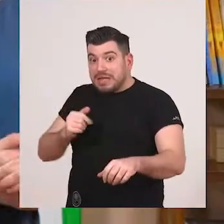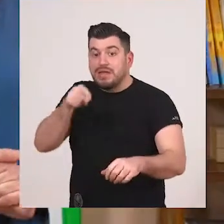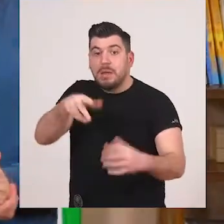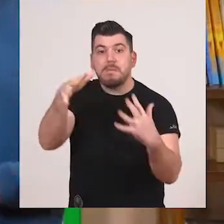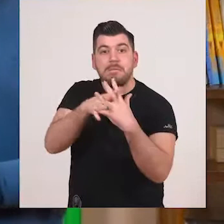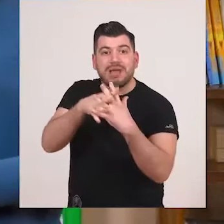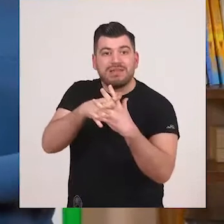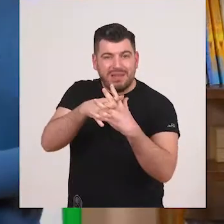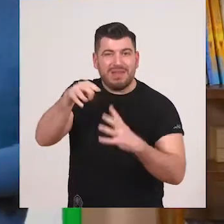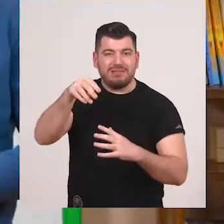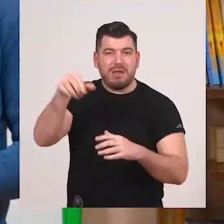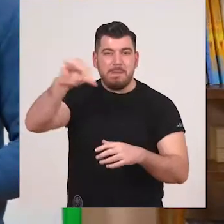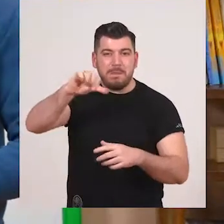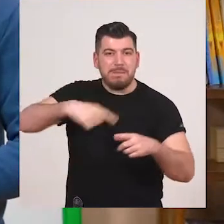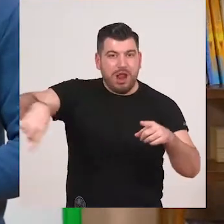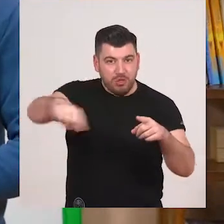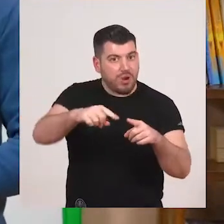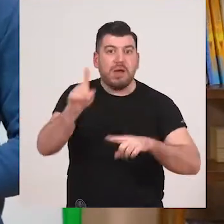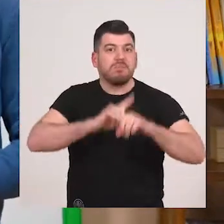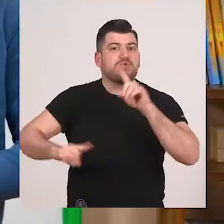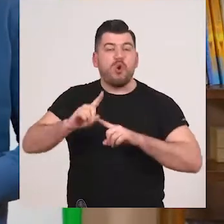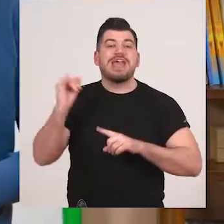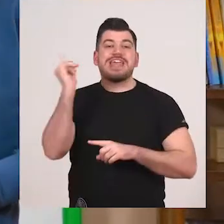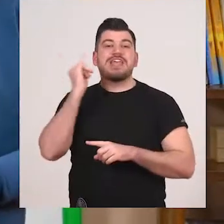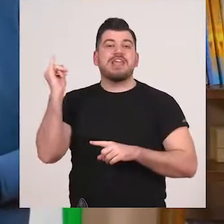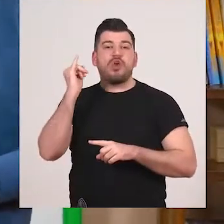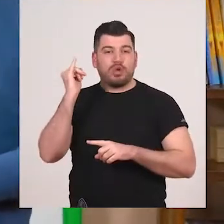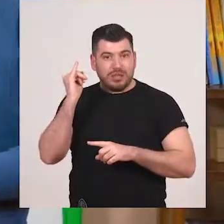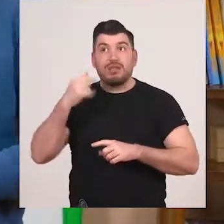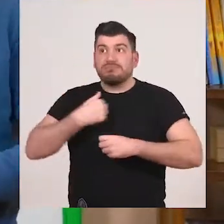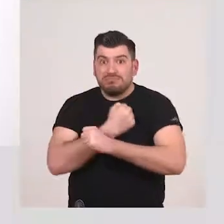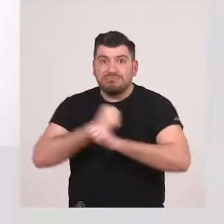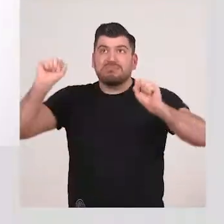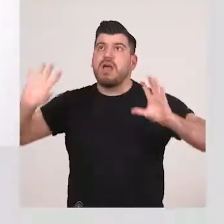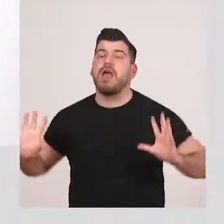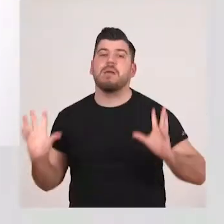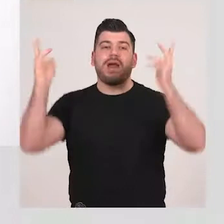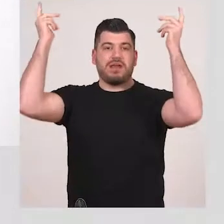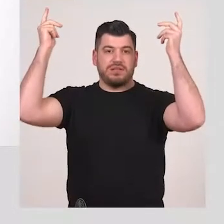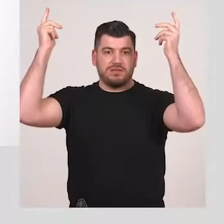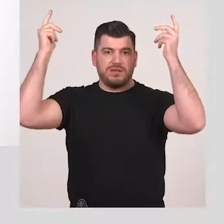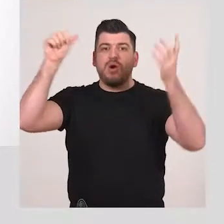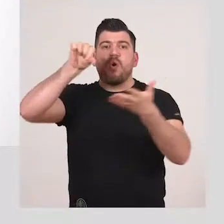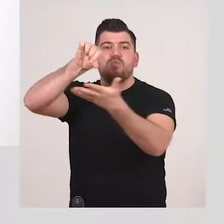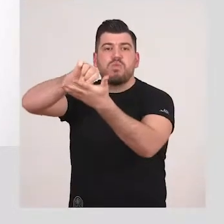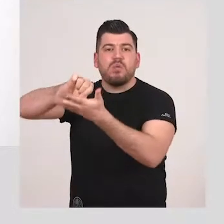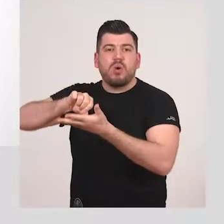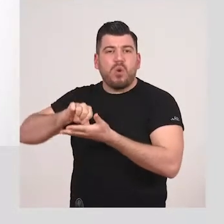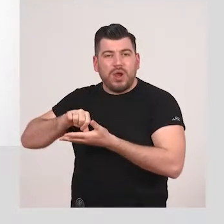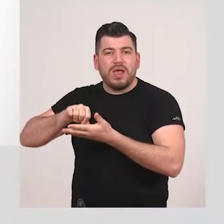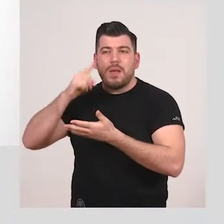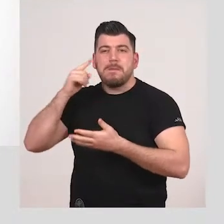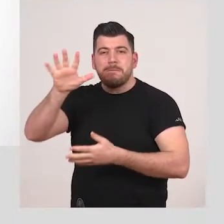έγινε η Ιωνική Επανάσταση. Η Επανάσταση δηλαδή των πόλεων, των ελληνικών πόλεων στη Μικρά